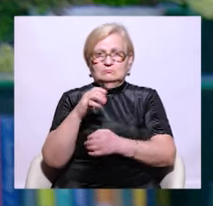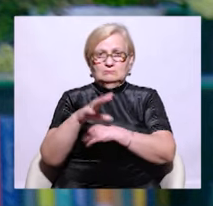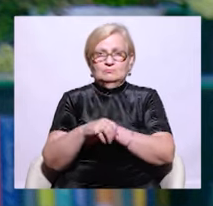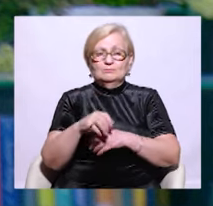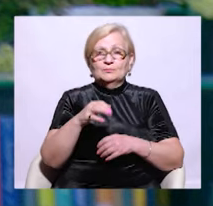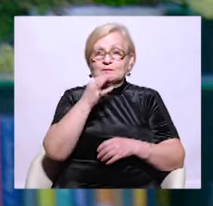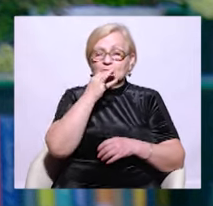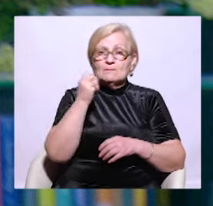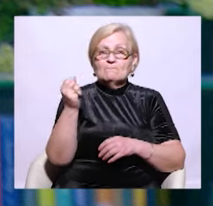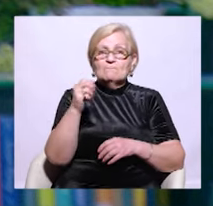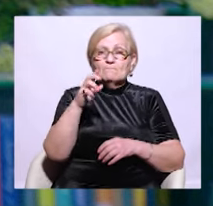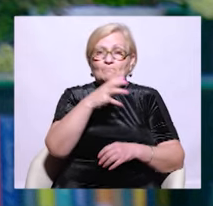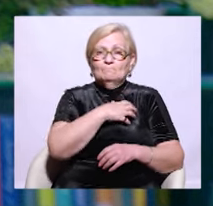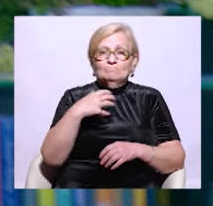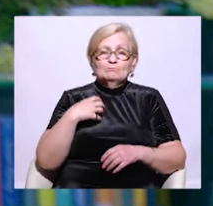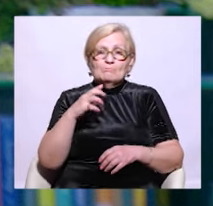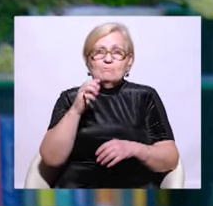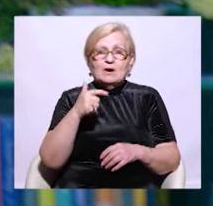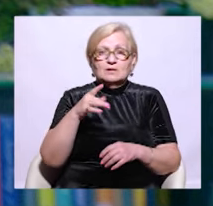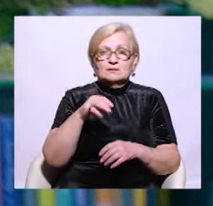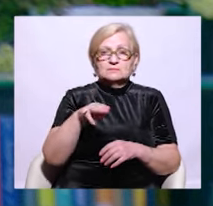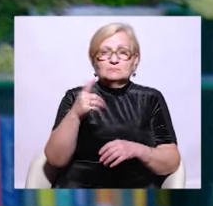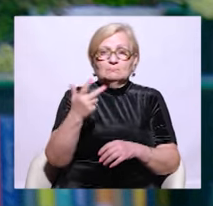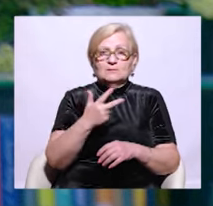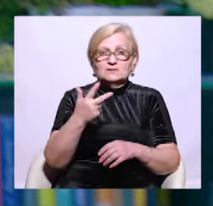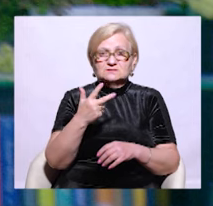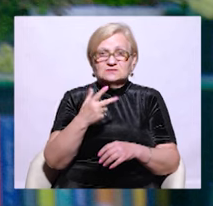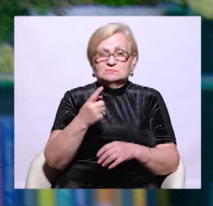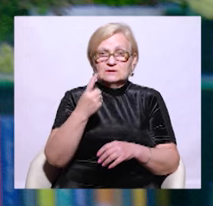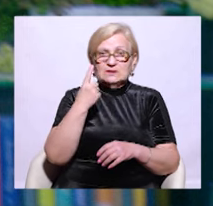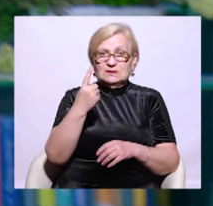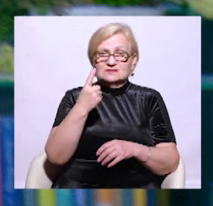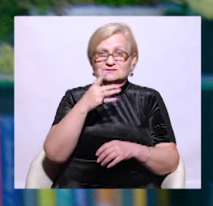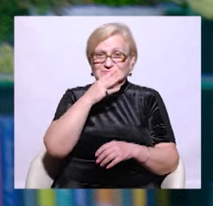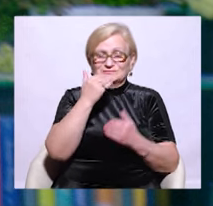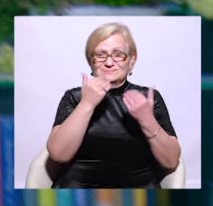უკვე ბაგრატ მესამის დროს ტაო-კლარჯეთში დაწყებული ერთიანი